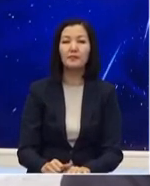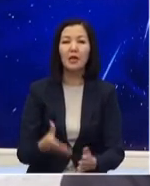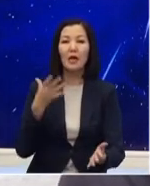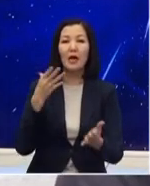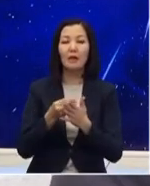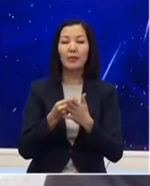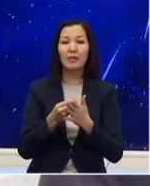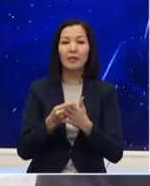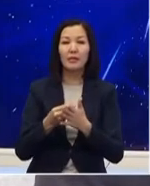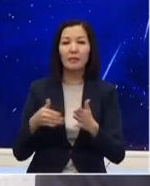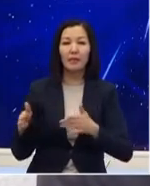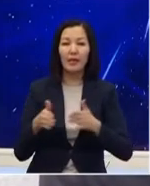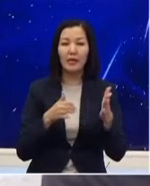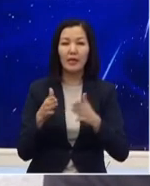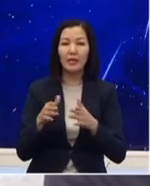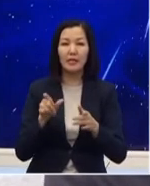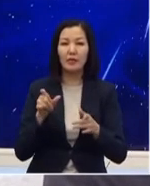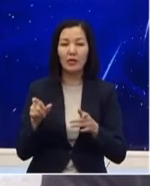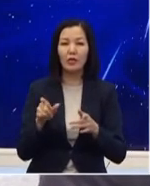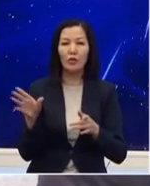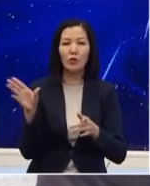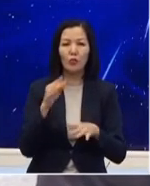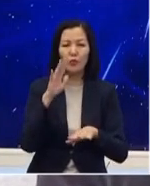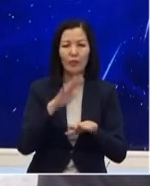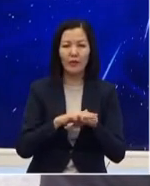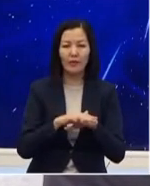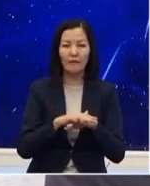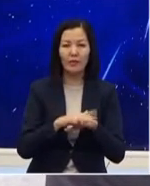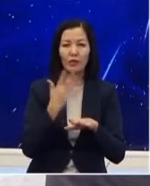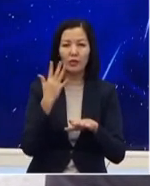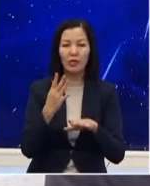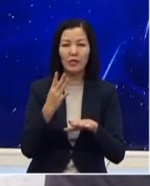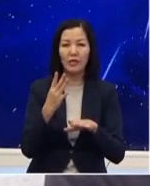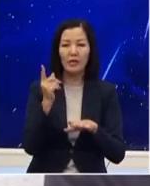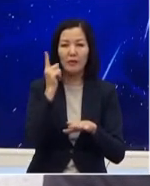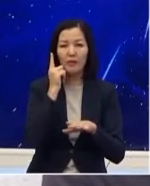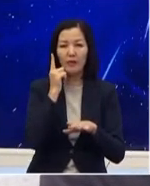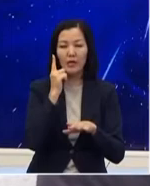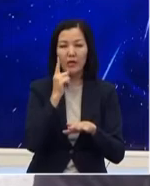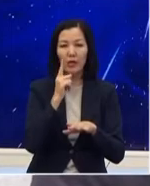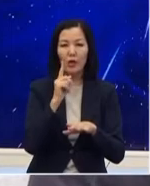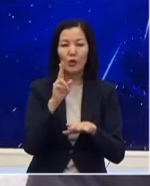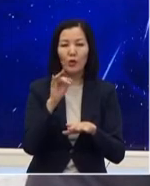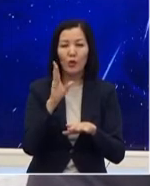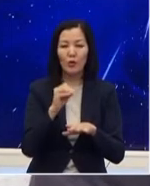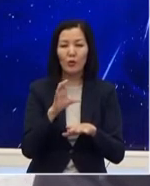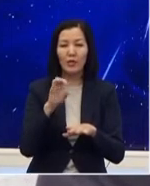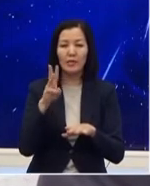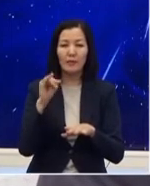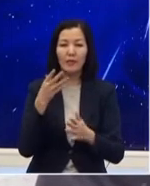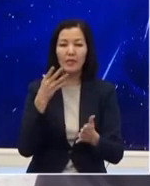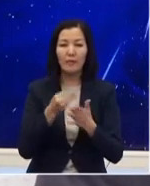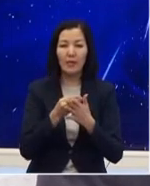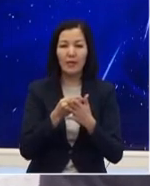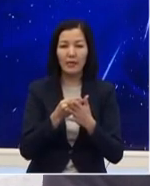Оплатить проезд можно не только транспортной картой, но и любой банковской. 4 приложения – NFC, через QR-код и SMS-оплата. Остается в